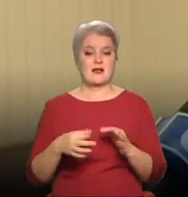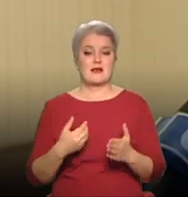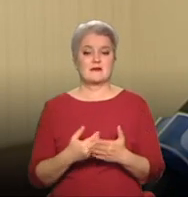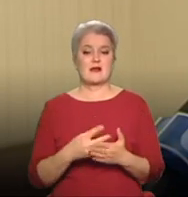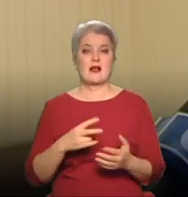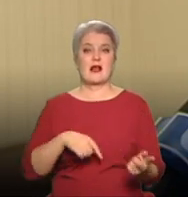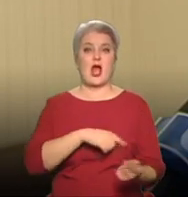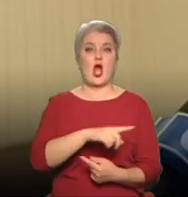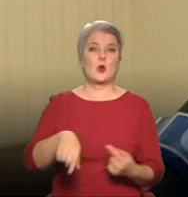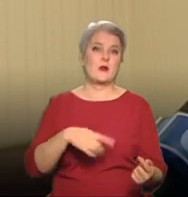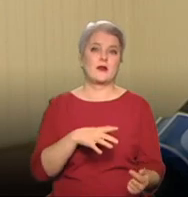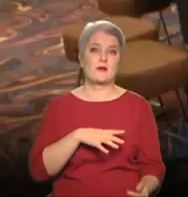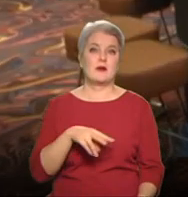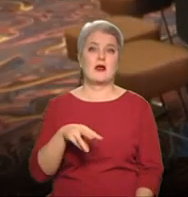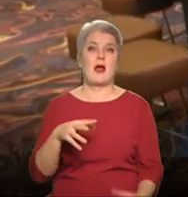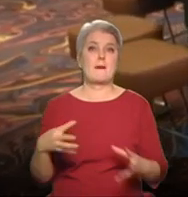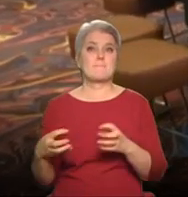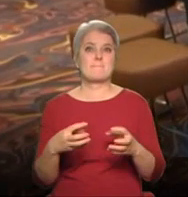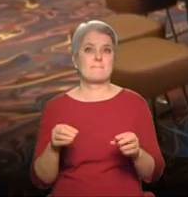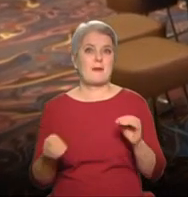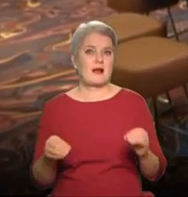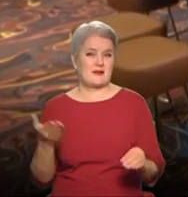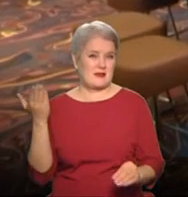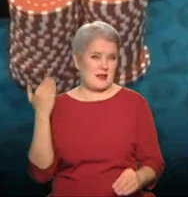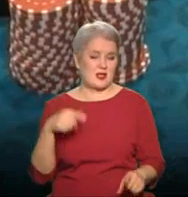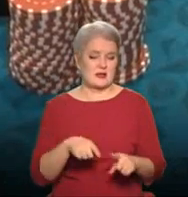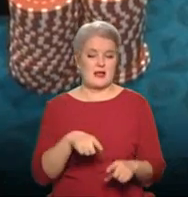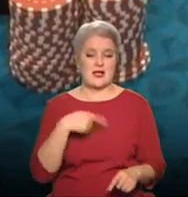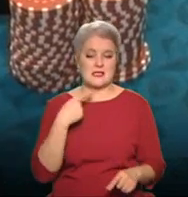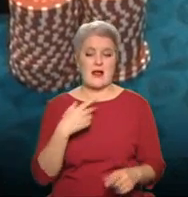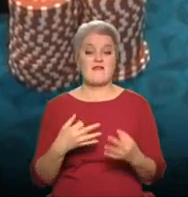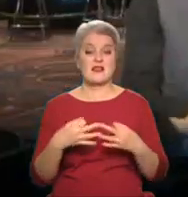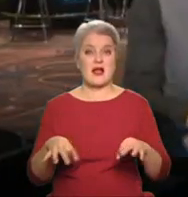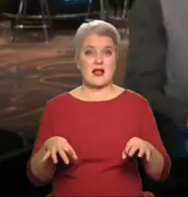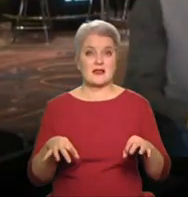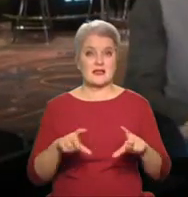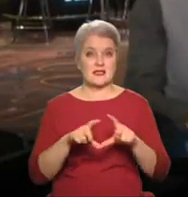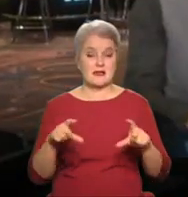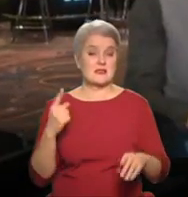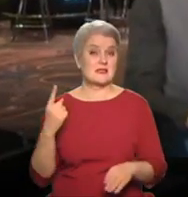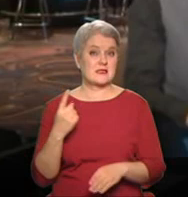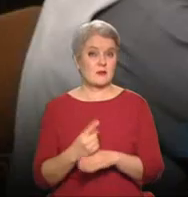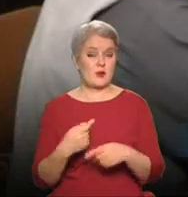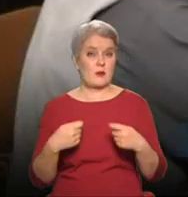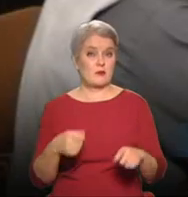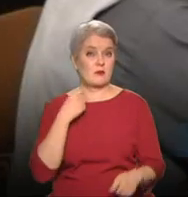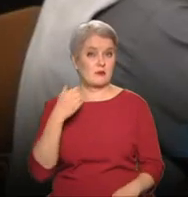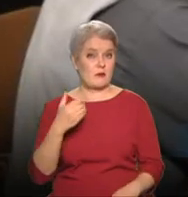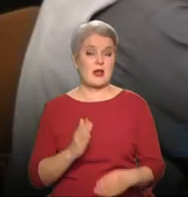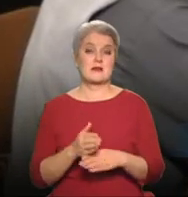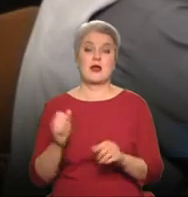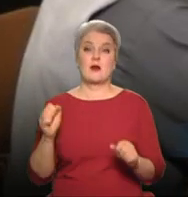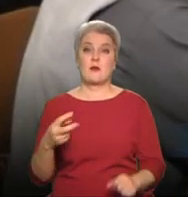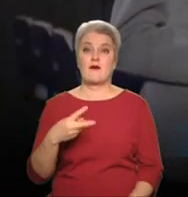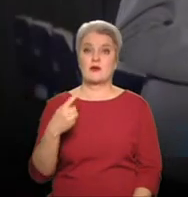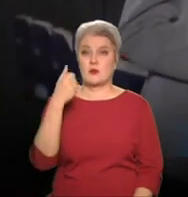були магніти, як раніше любили казати. У легальних закладах заборонено пропонувати алкоголь. Зайти можна з 21 року, клієнта